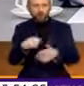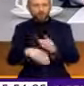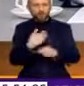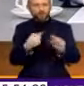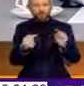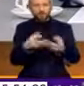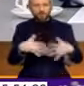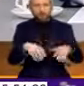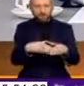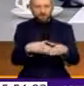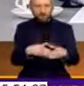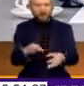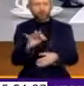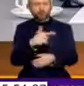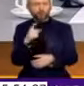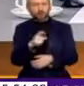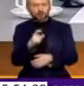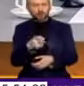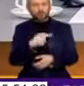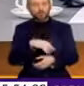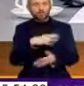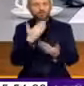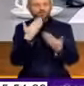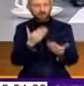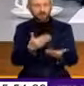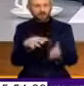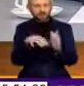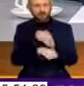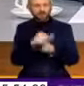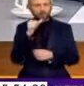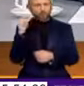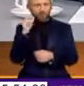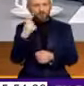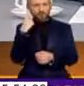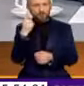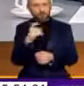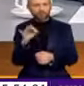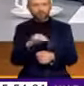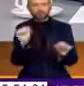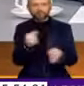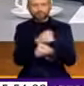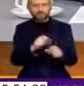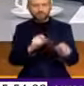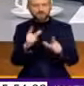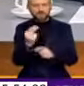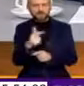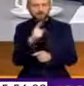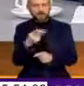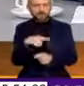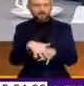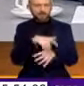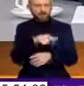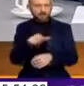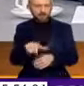опозиційна фракція. Щодо газу. Ми зверталися в кінці минулого року з заявою про неприпустимість підняття цін на газ для